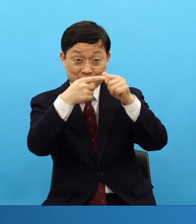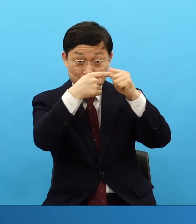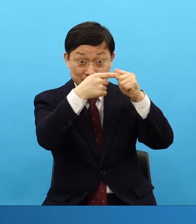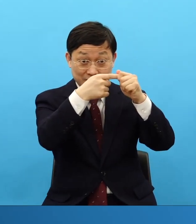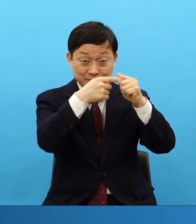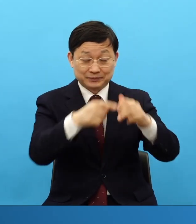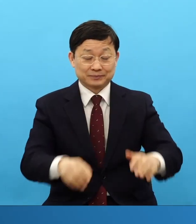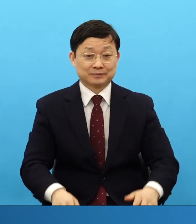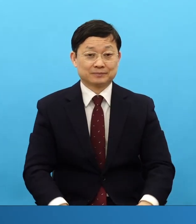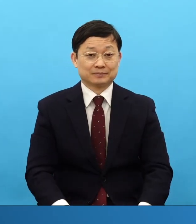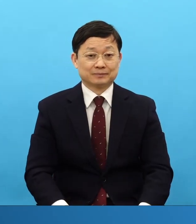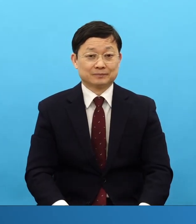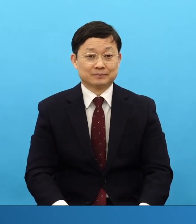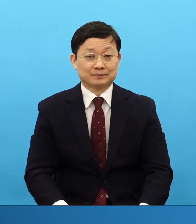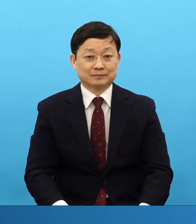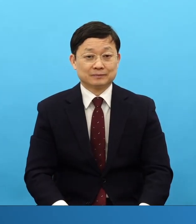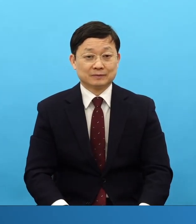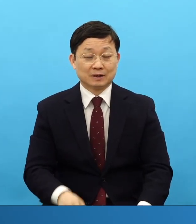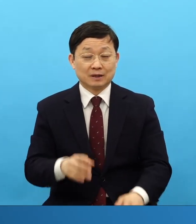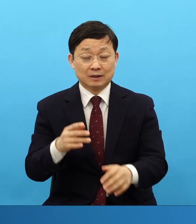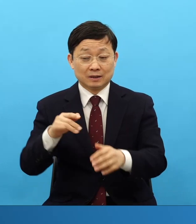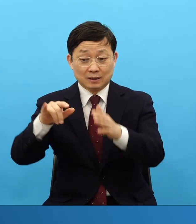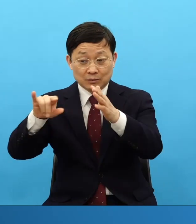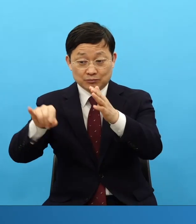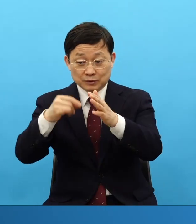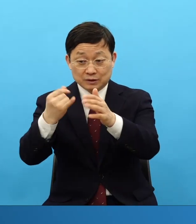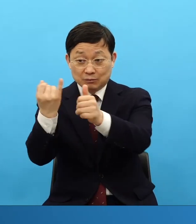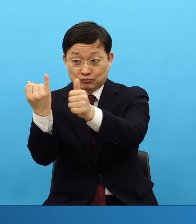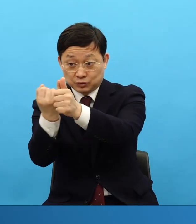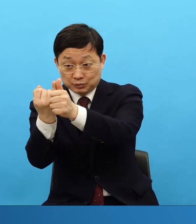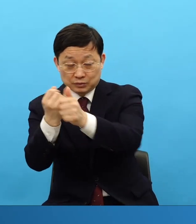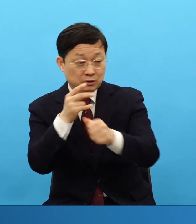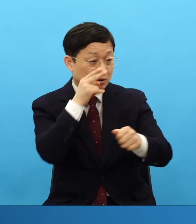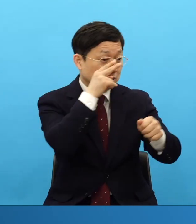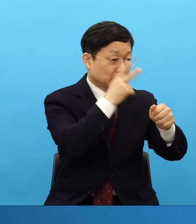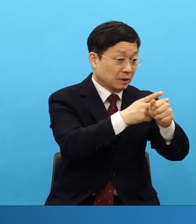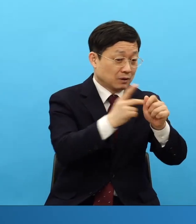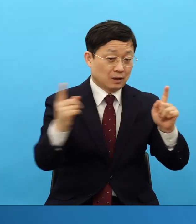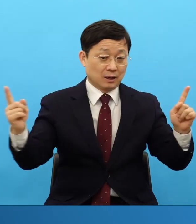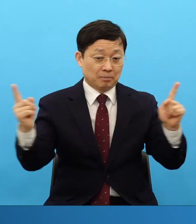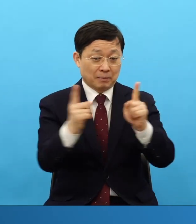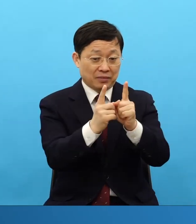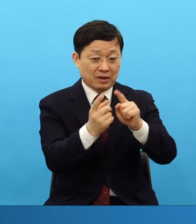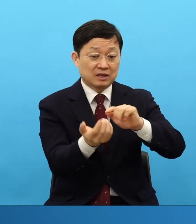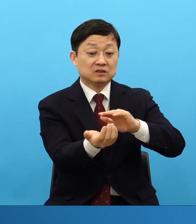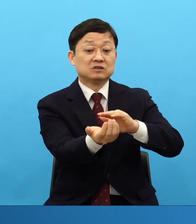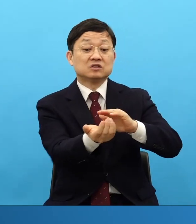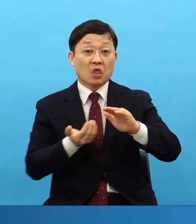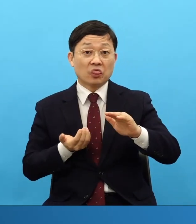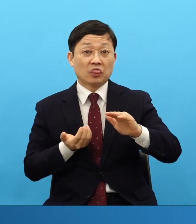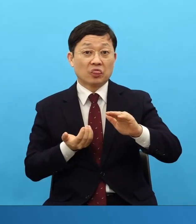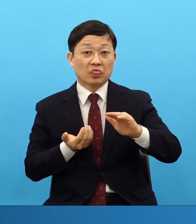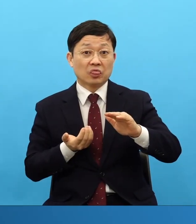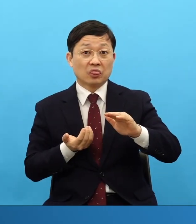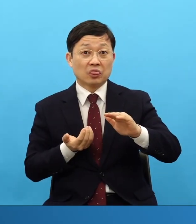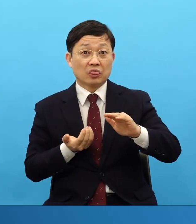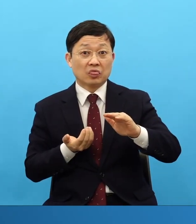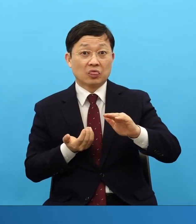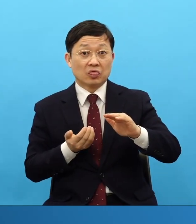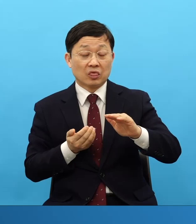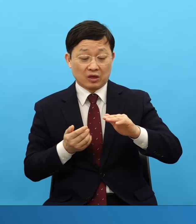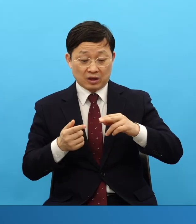부부가 만나기 이전에 보세요. And so look at the situation that occurred before Paul met Priscilla Aquila.